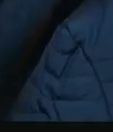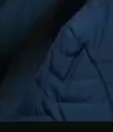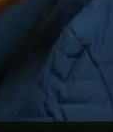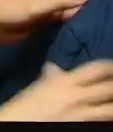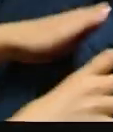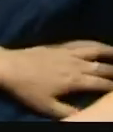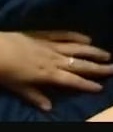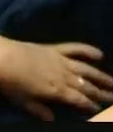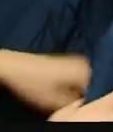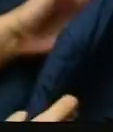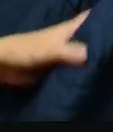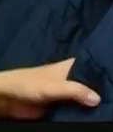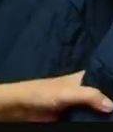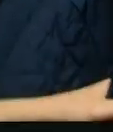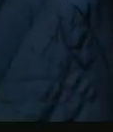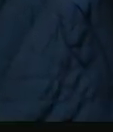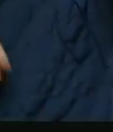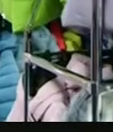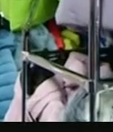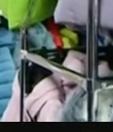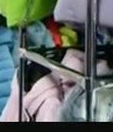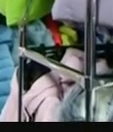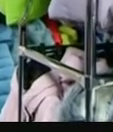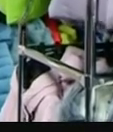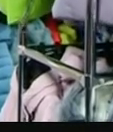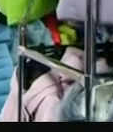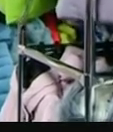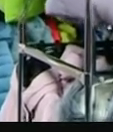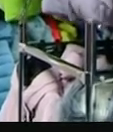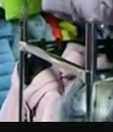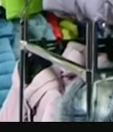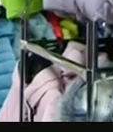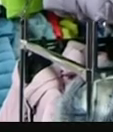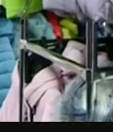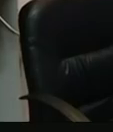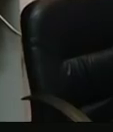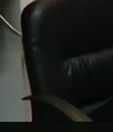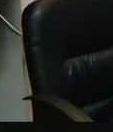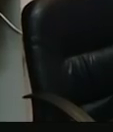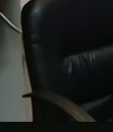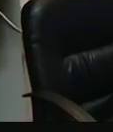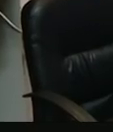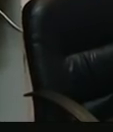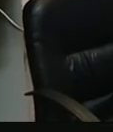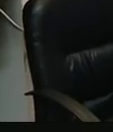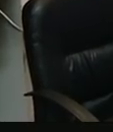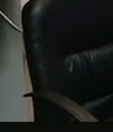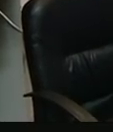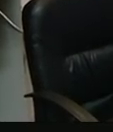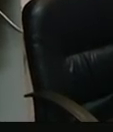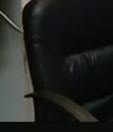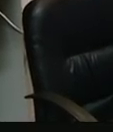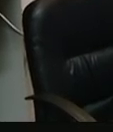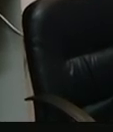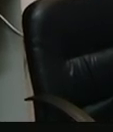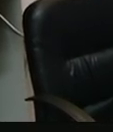длины, все по фиксированной цене – 4500 рублей. Те, кто уже посетил ярмарку верхней одежды, оценили ее преимущества